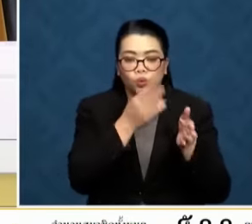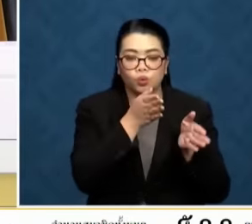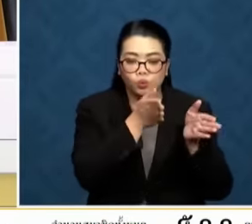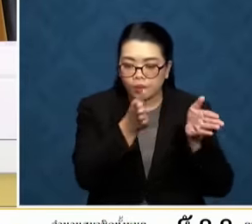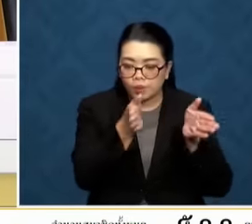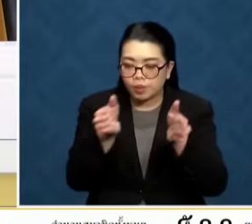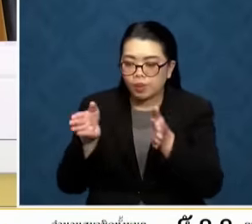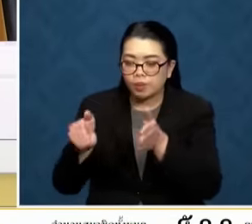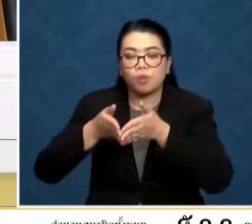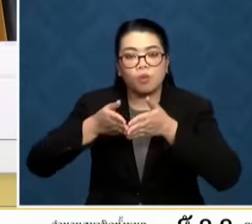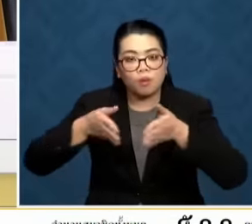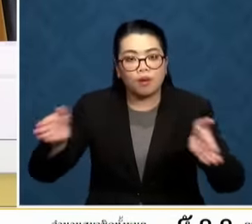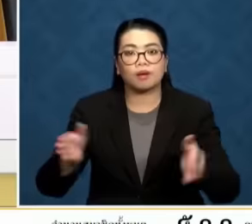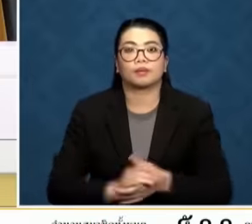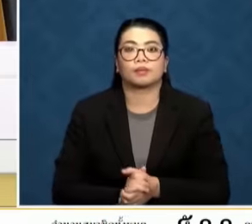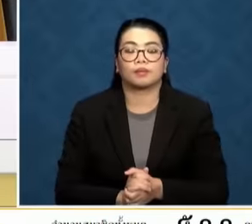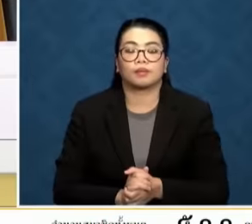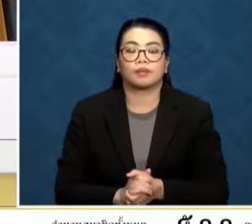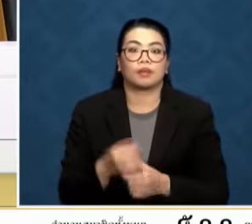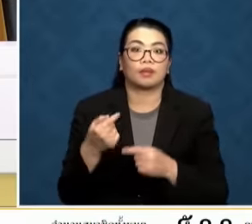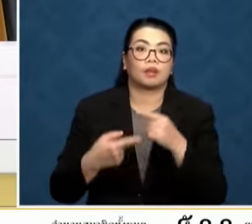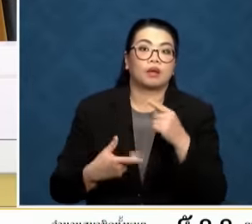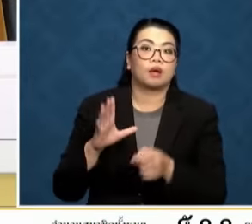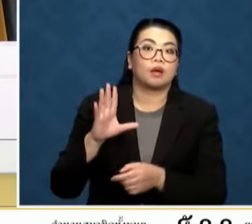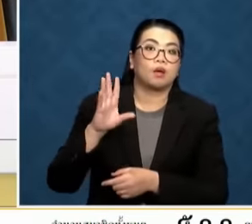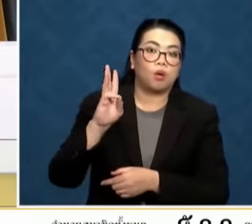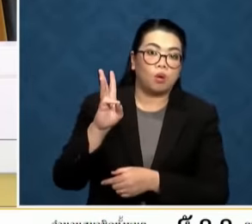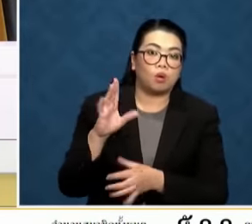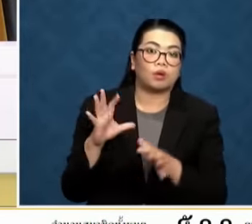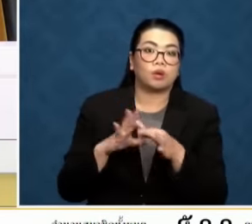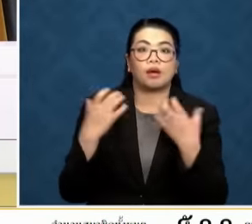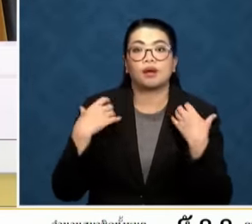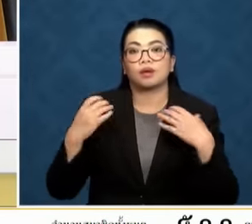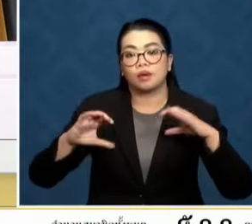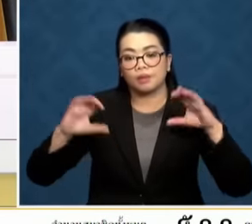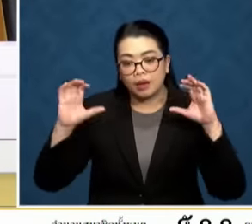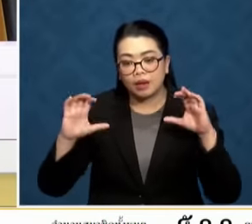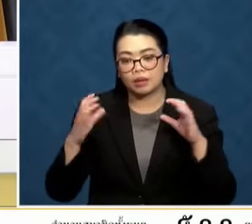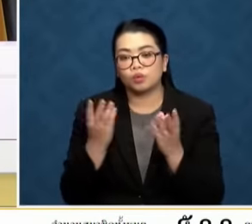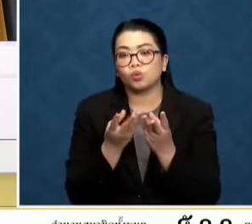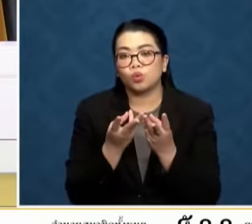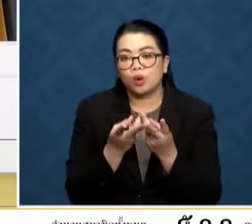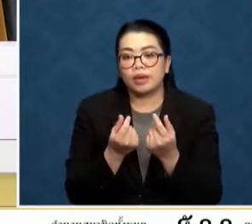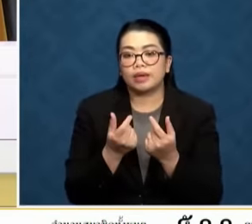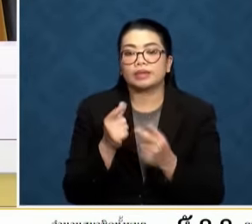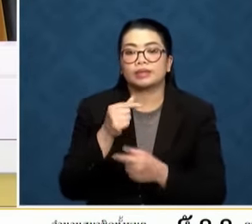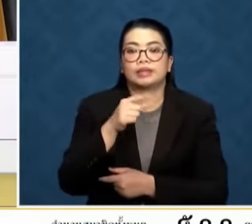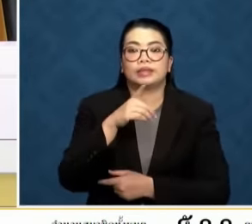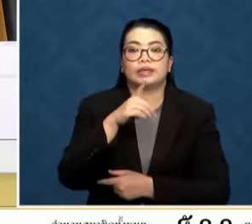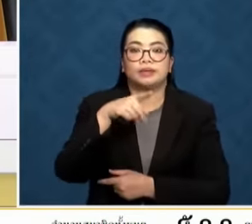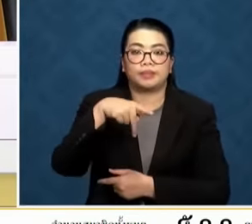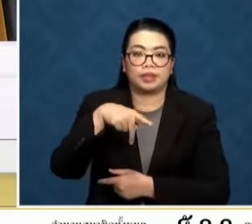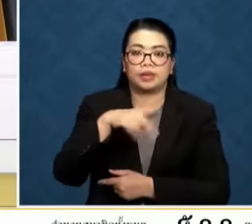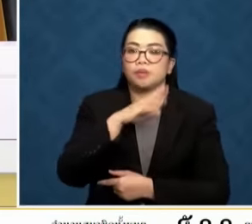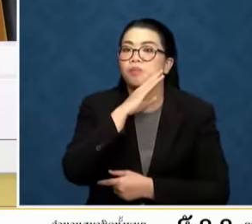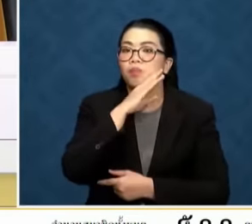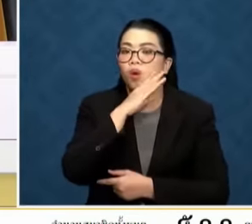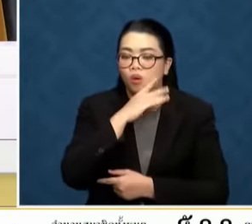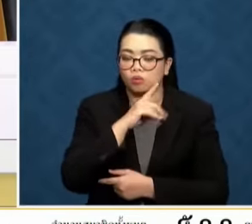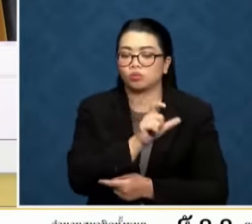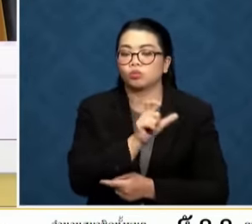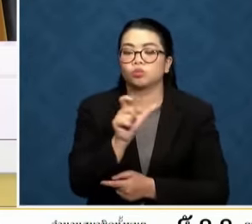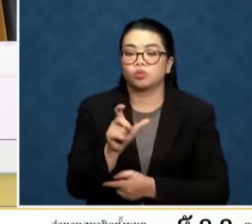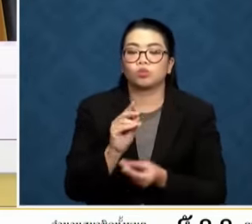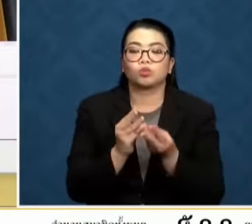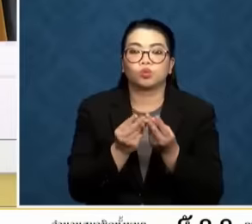เดียวประเด็นที่ 6ครับมีการพูดถึงเรื่องว่ารัฐบาลมีการปั้นตัวเลข GDPในตัวเลขงบประมาณนะครับอันนี้เป็น